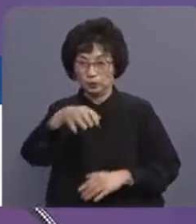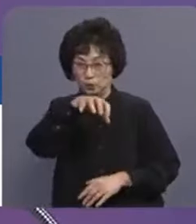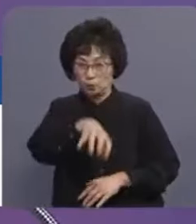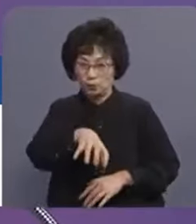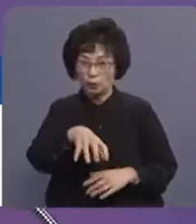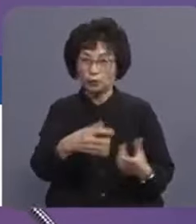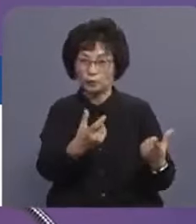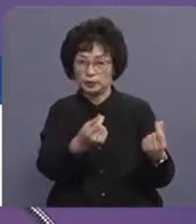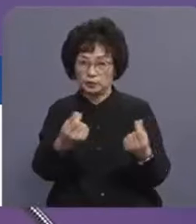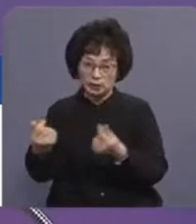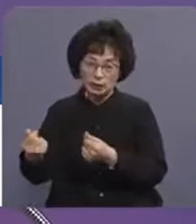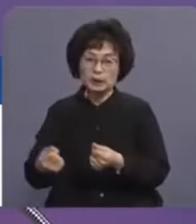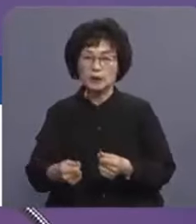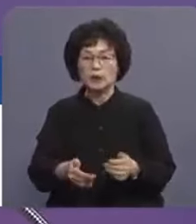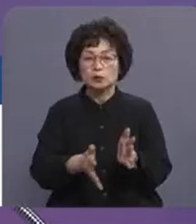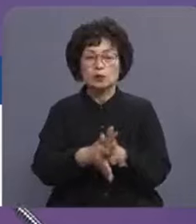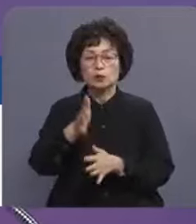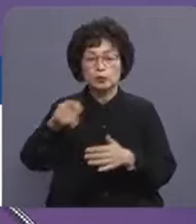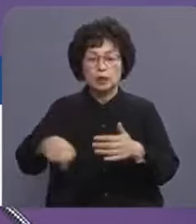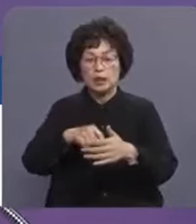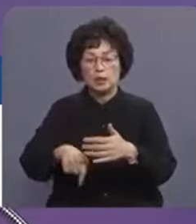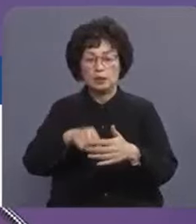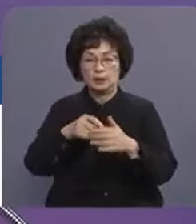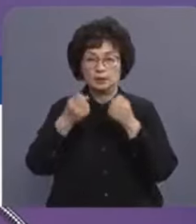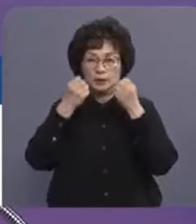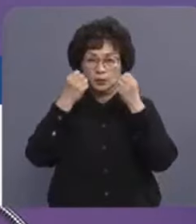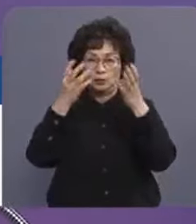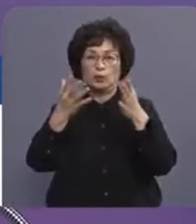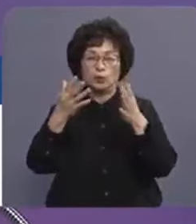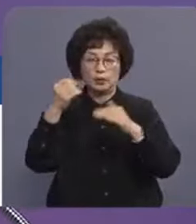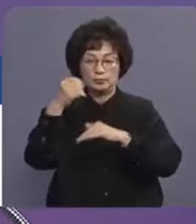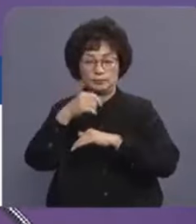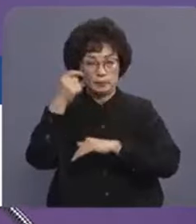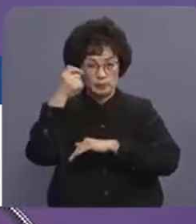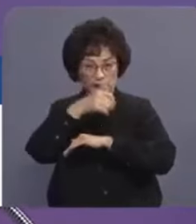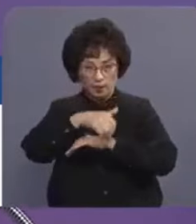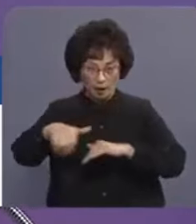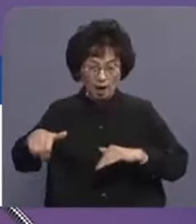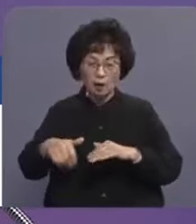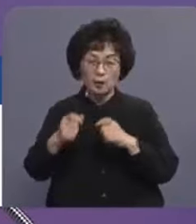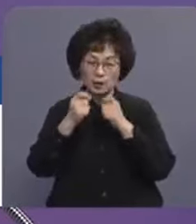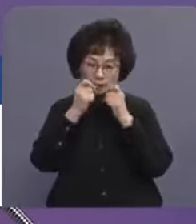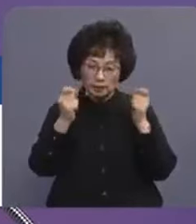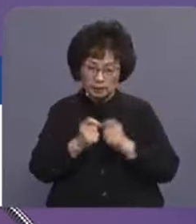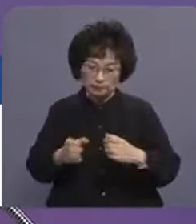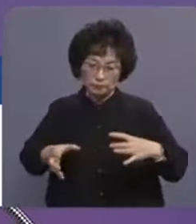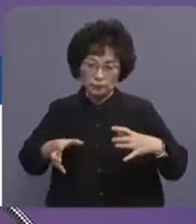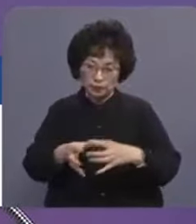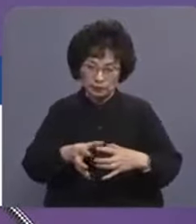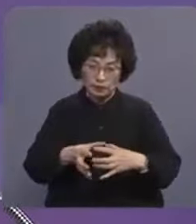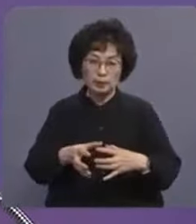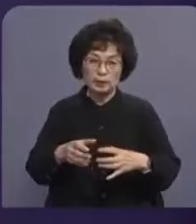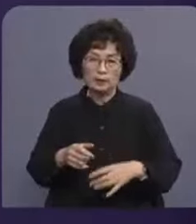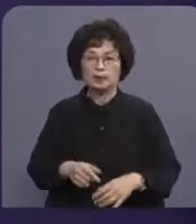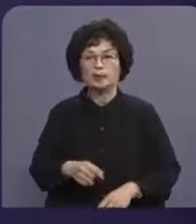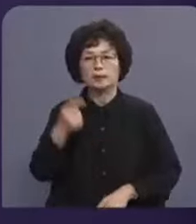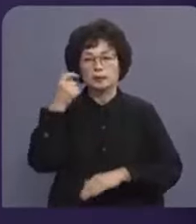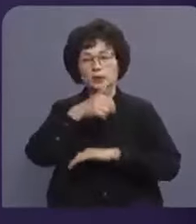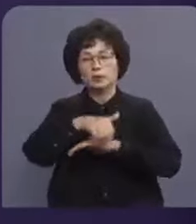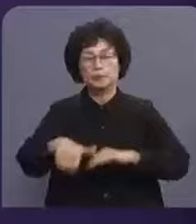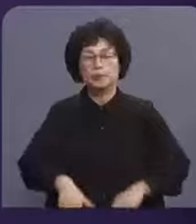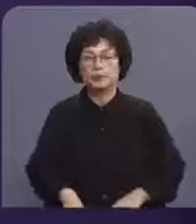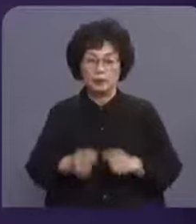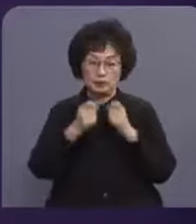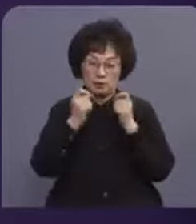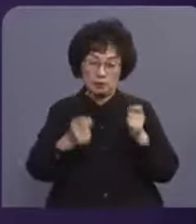랜드마크 건축물 건립을 통해 도심 공간이 새롭게 디자인될 수 있도록 민간과 협력하여 강화를. 또